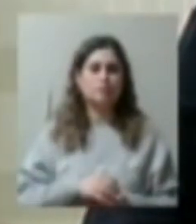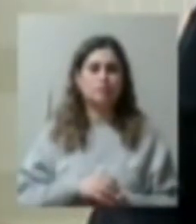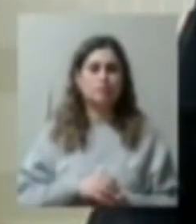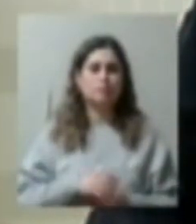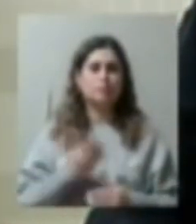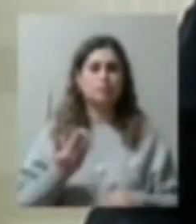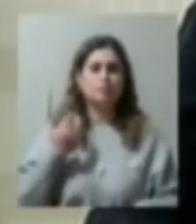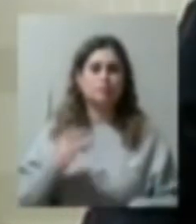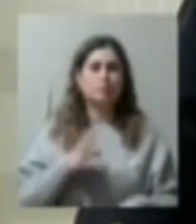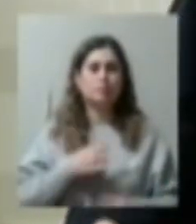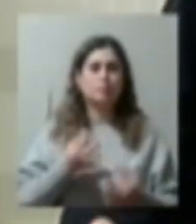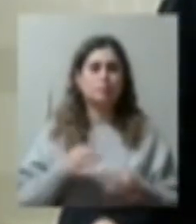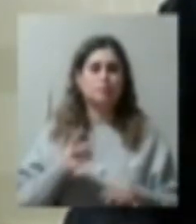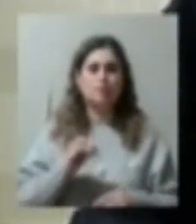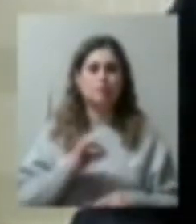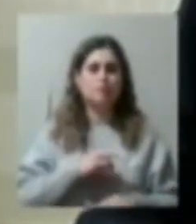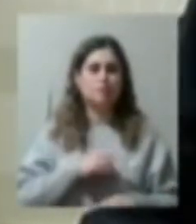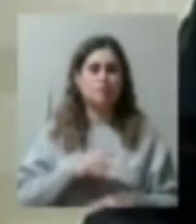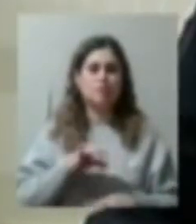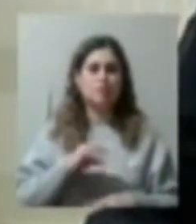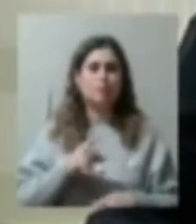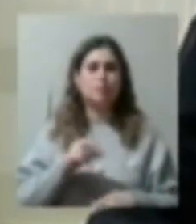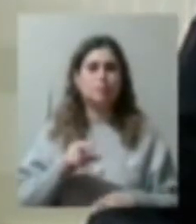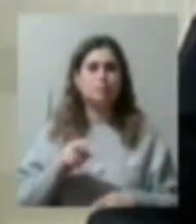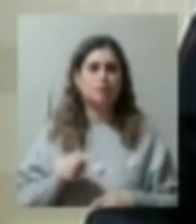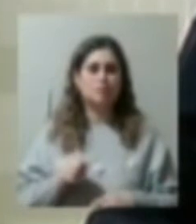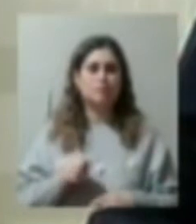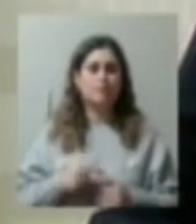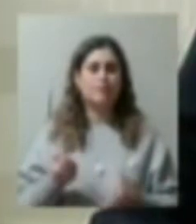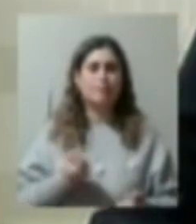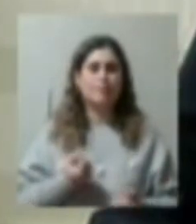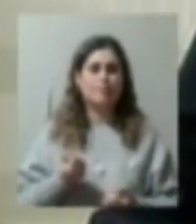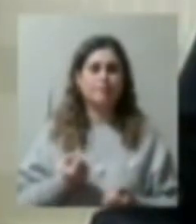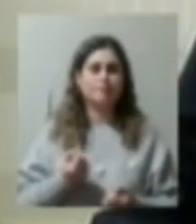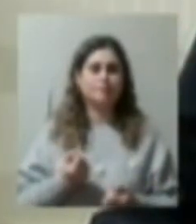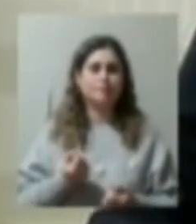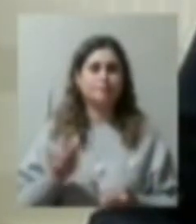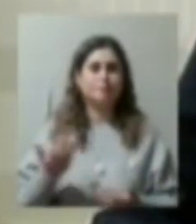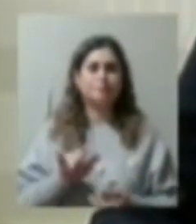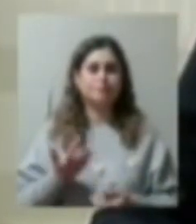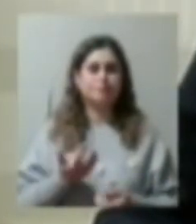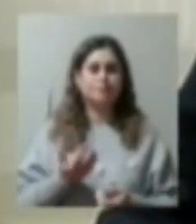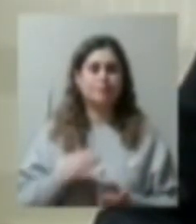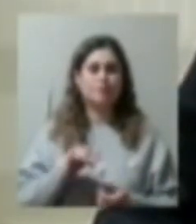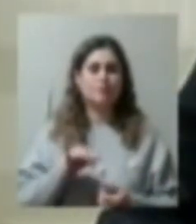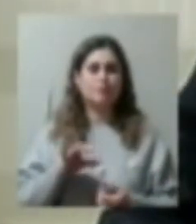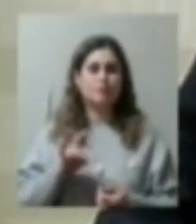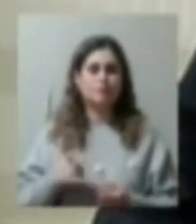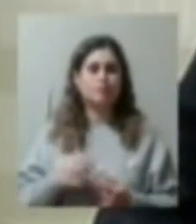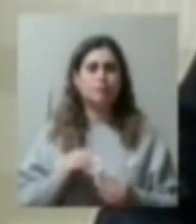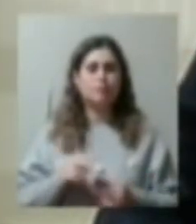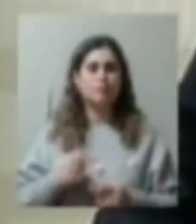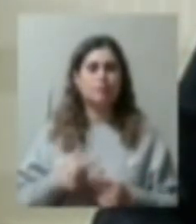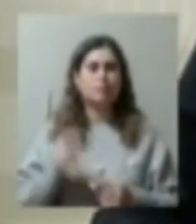Раніше було дозволено не користуватися ременями безпеки водіям, які інструктора викладають під час